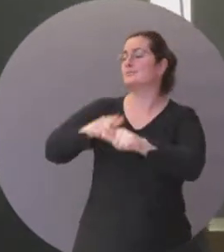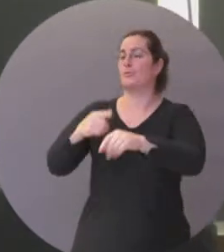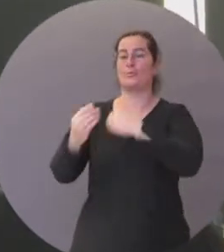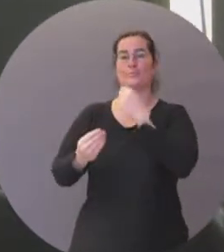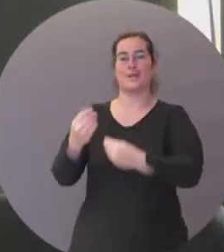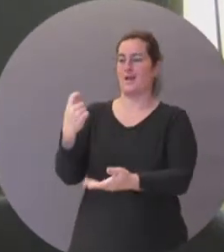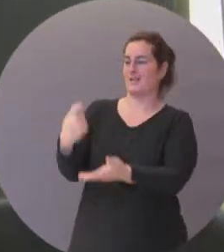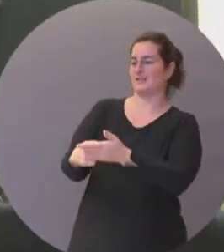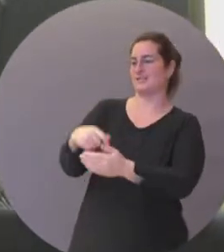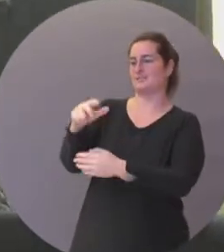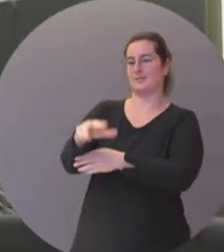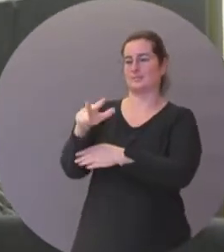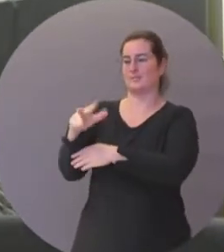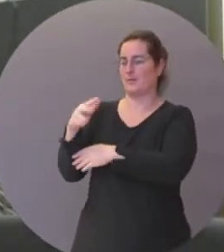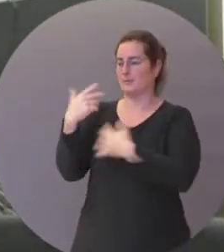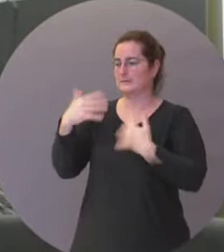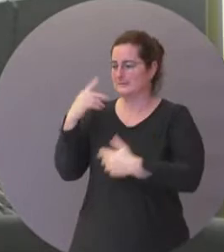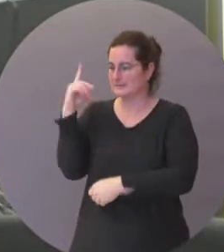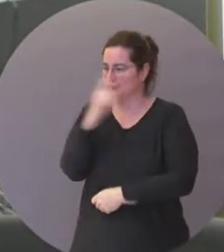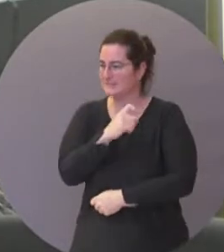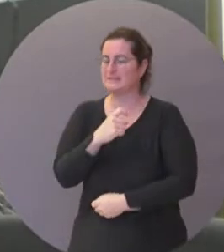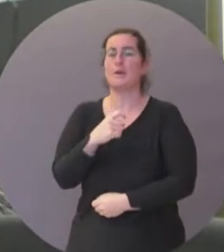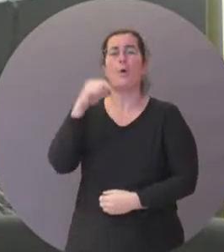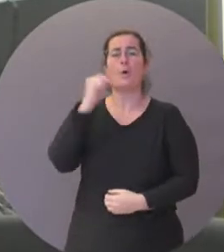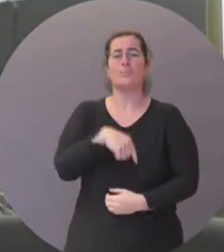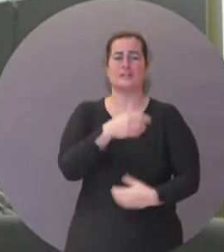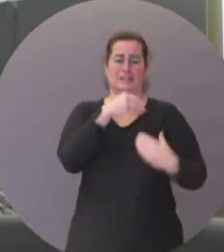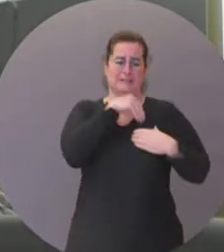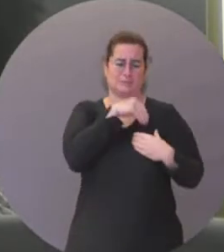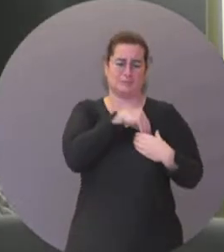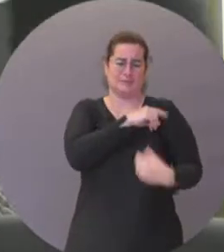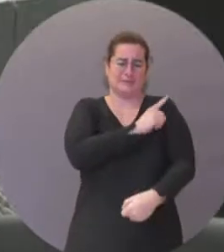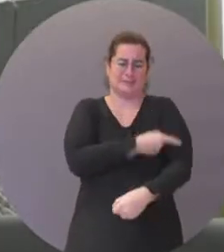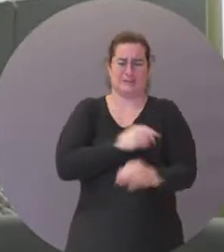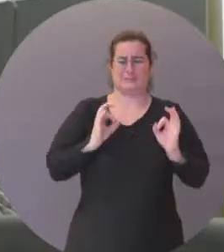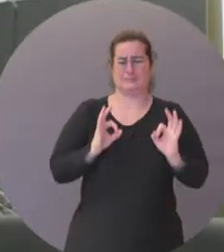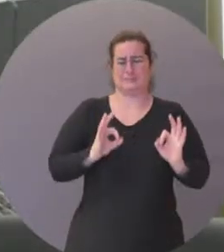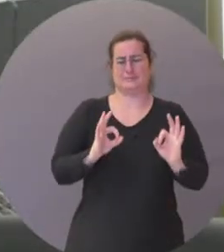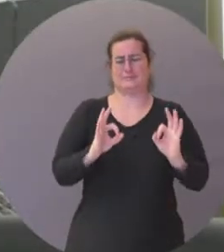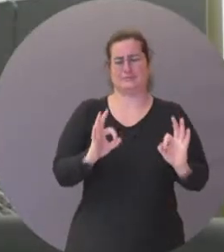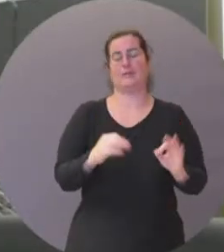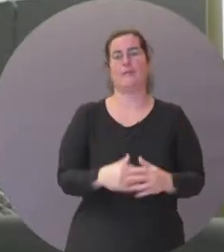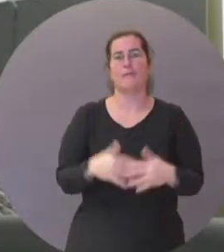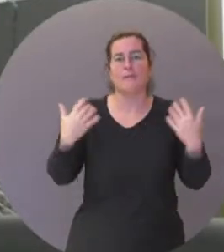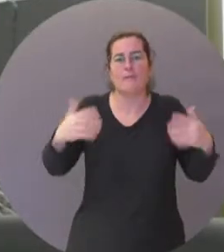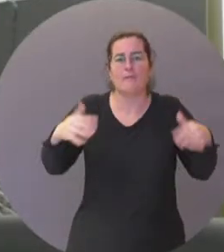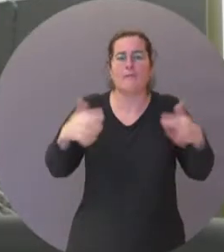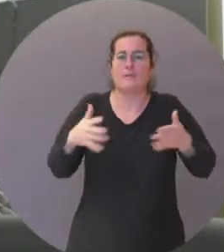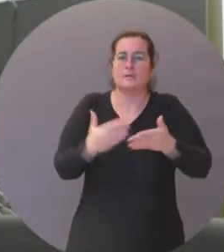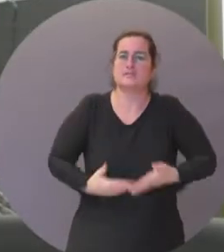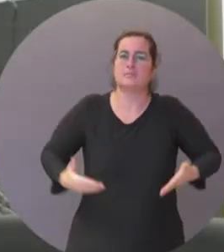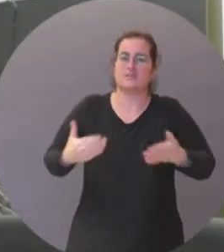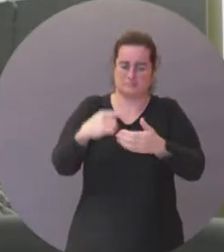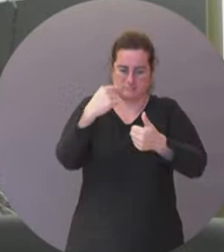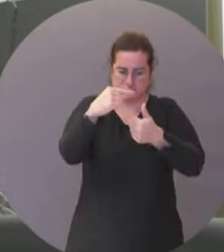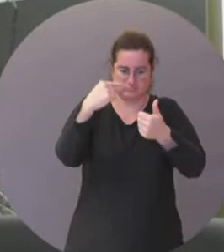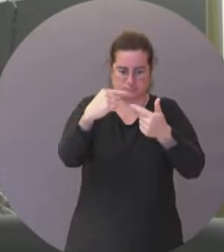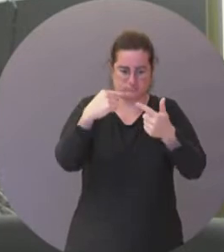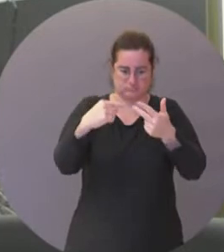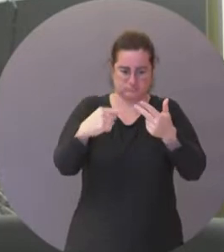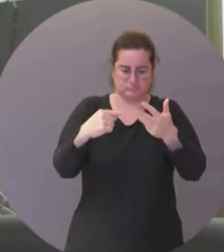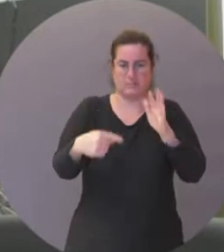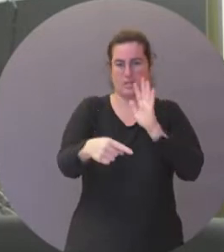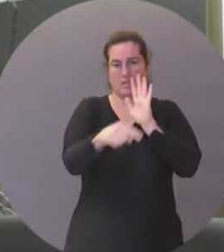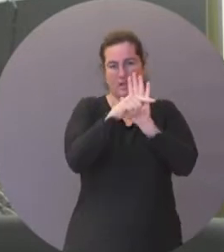impératif de se briété énergétique et j'en passe le tableau que je voudrais ici n'est pas des plus réjouissant je vous conseille